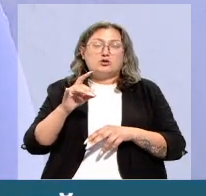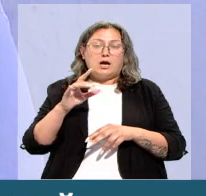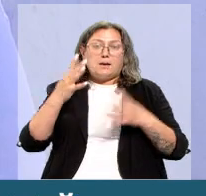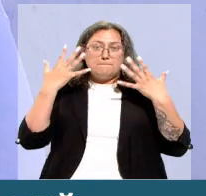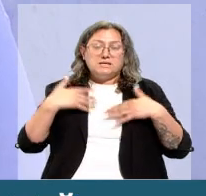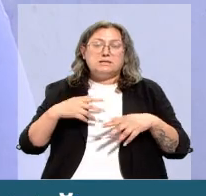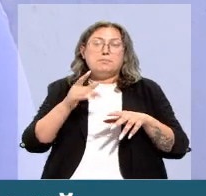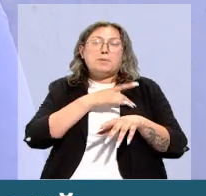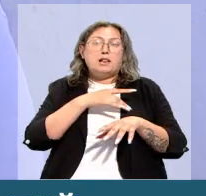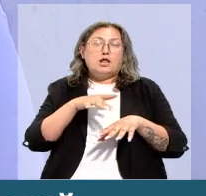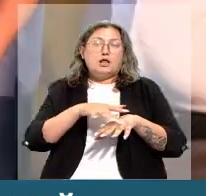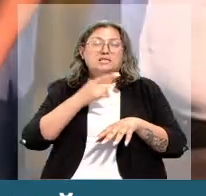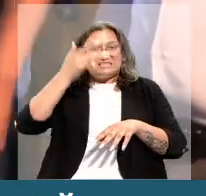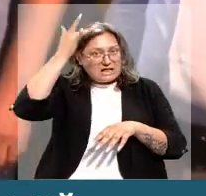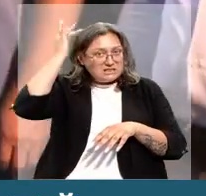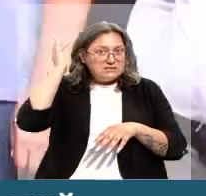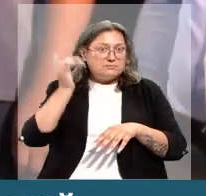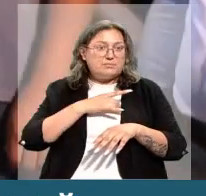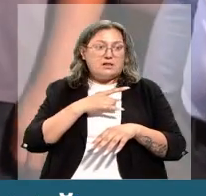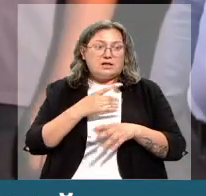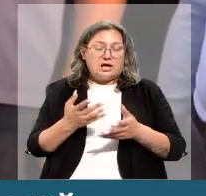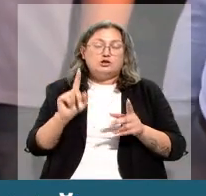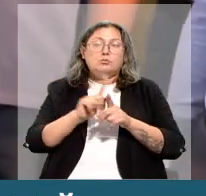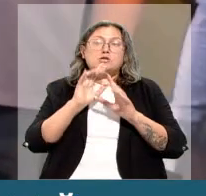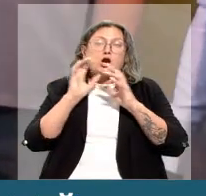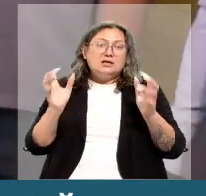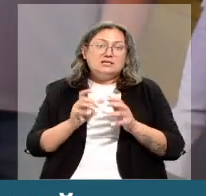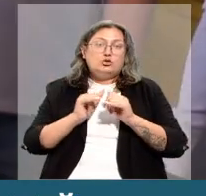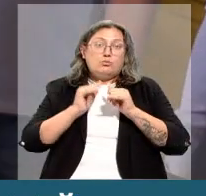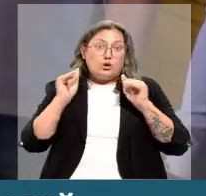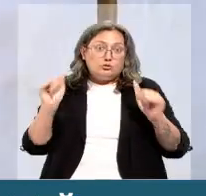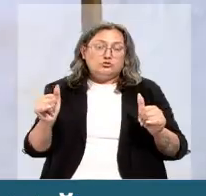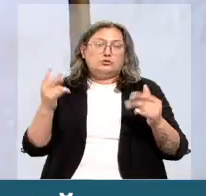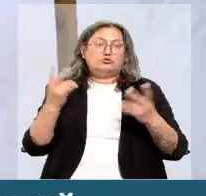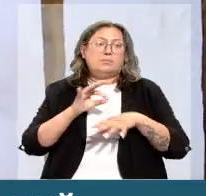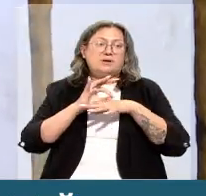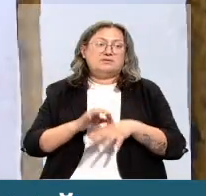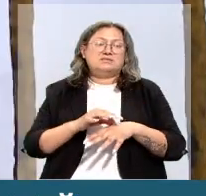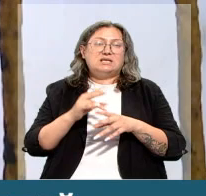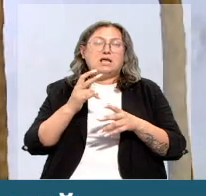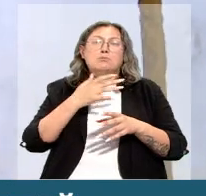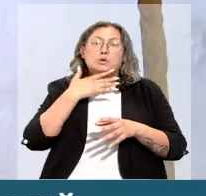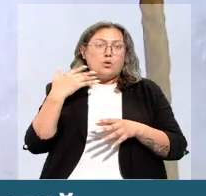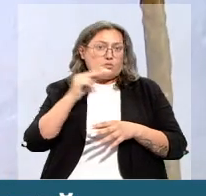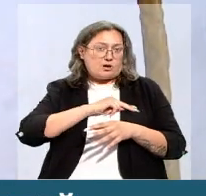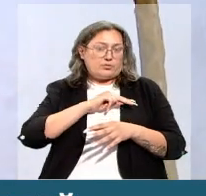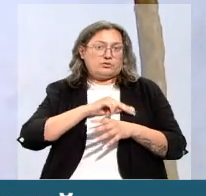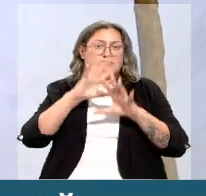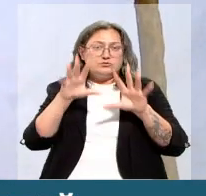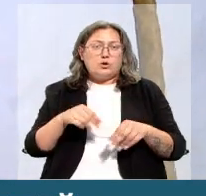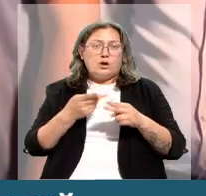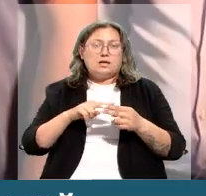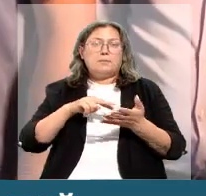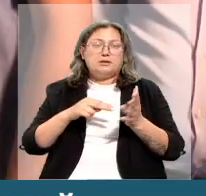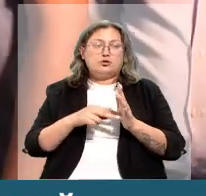ножки и залысина белая. Чтобы сохранить и приумножить поголовье, предстоит провести немалый объем работы. Все это